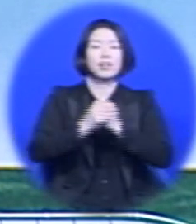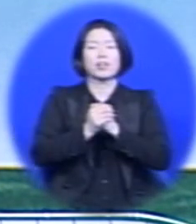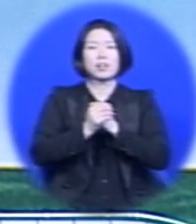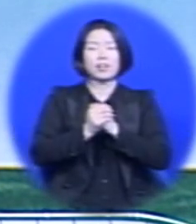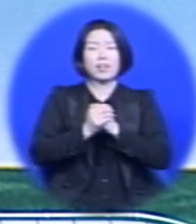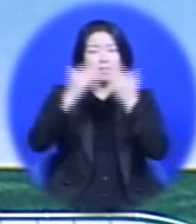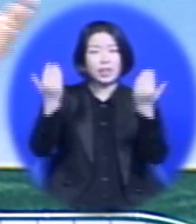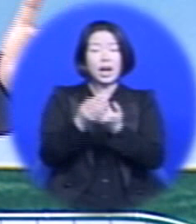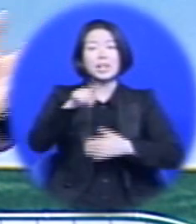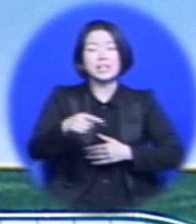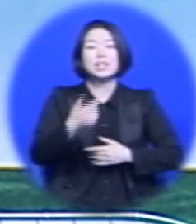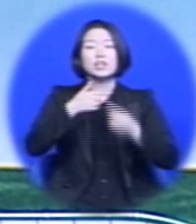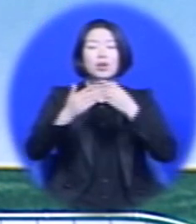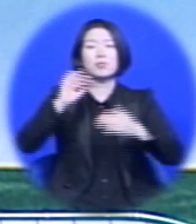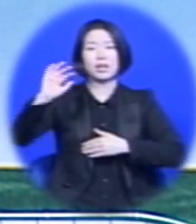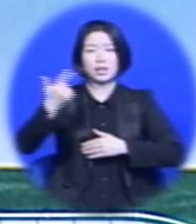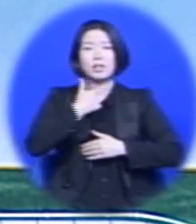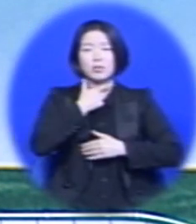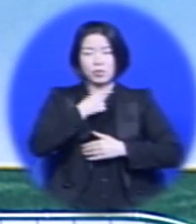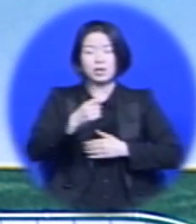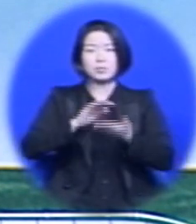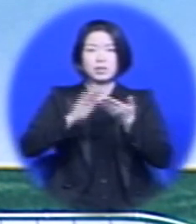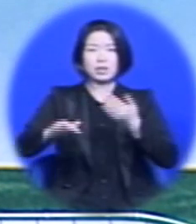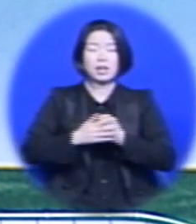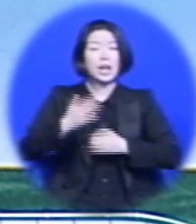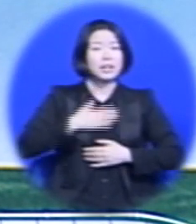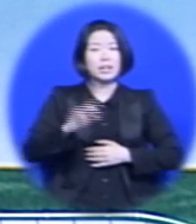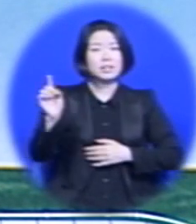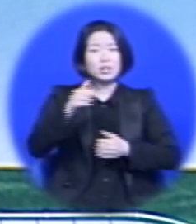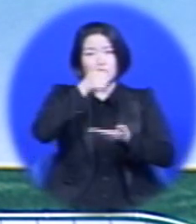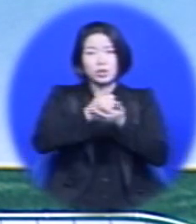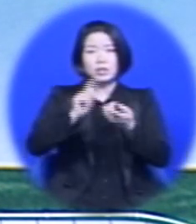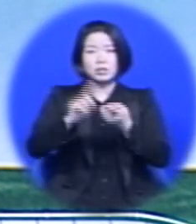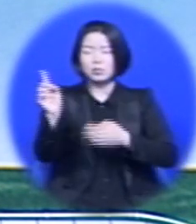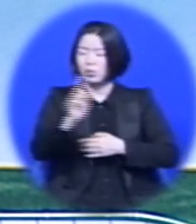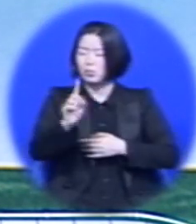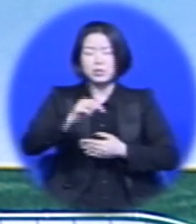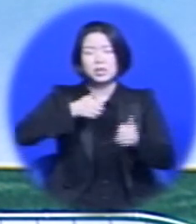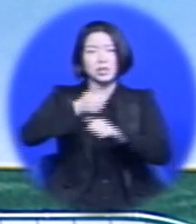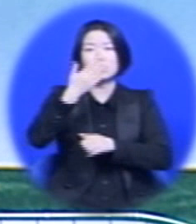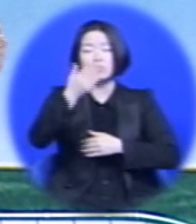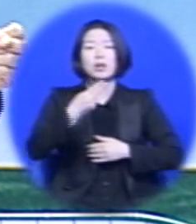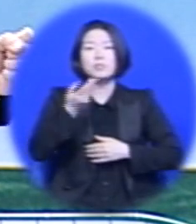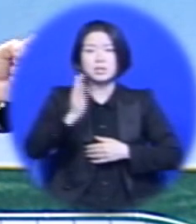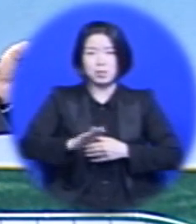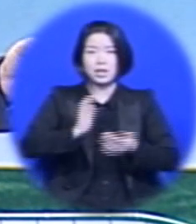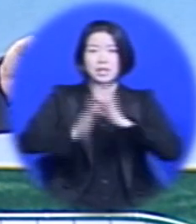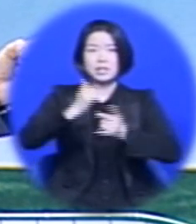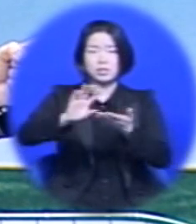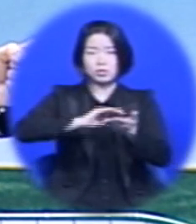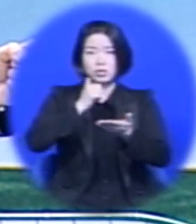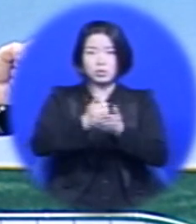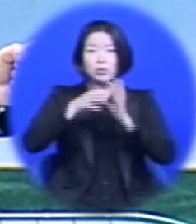다이 경험을 하실 수 있게 되기를 바랍니다 아멘 나는 죄를 도무지 이길 수 없었지만 예수 그리스도를 통하여